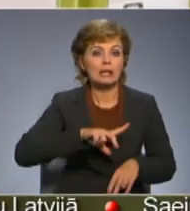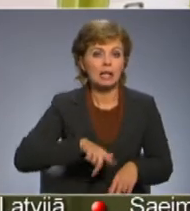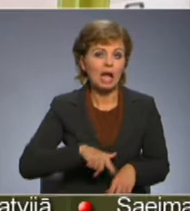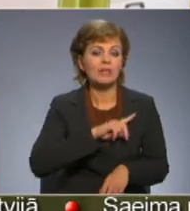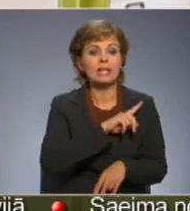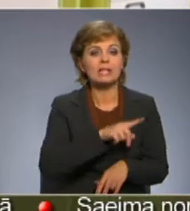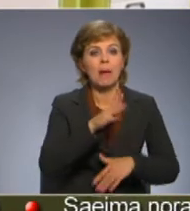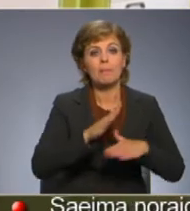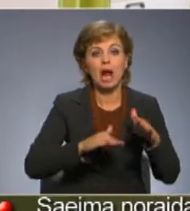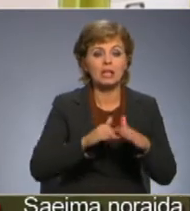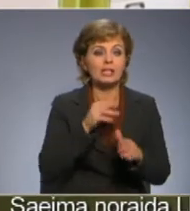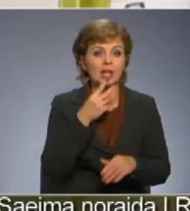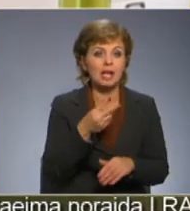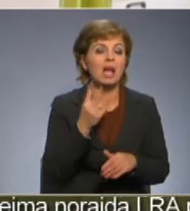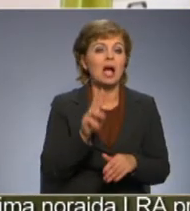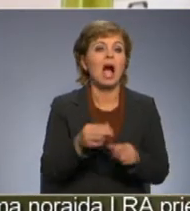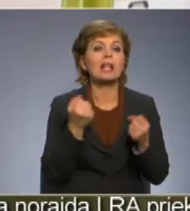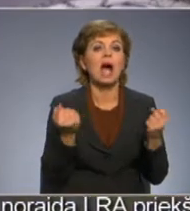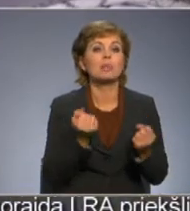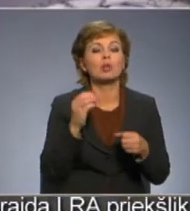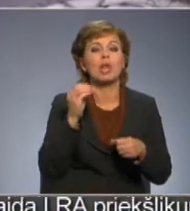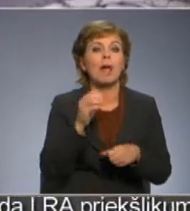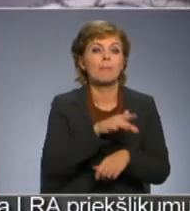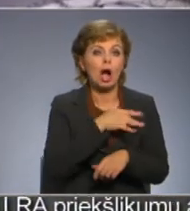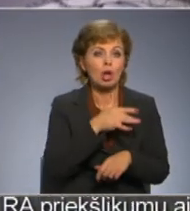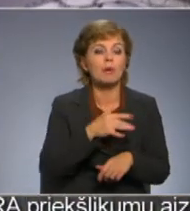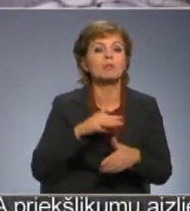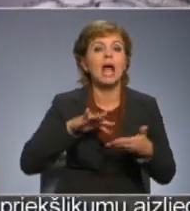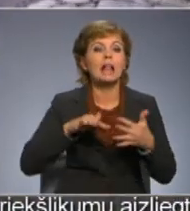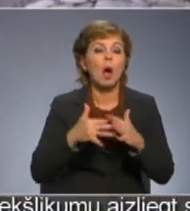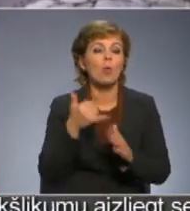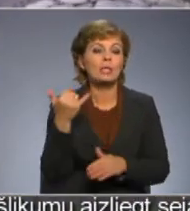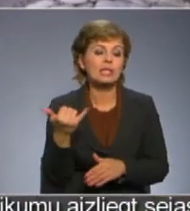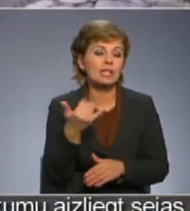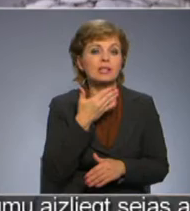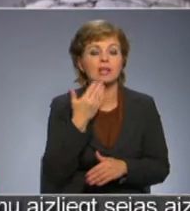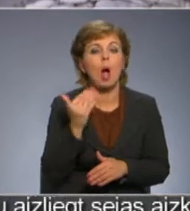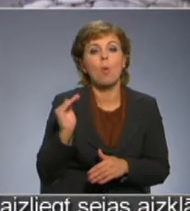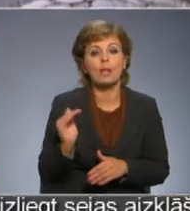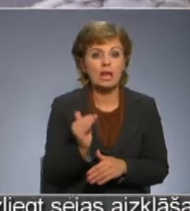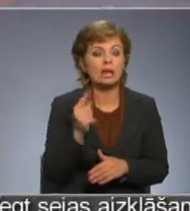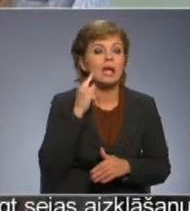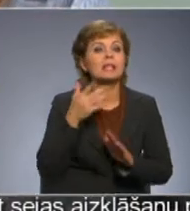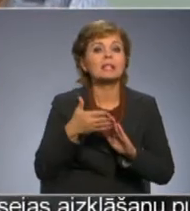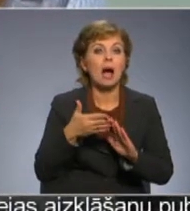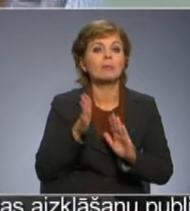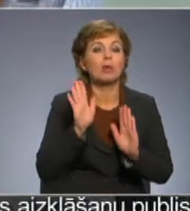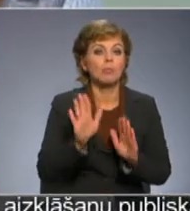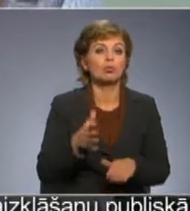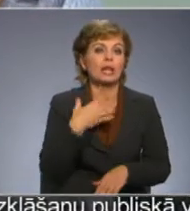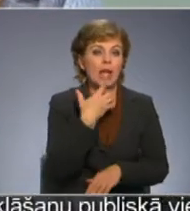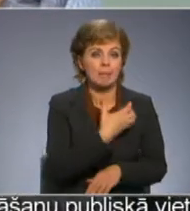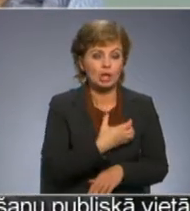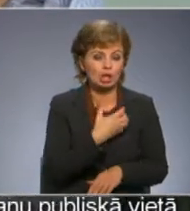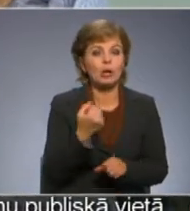iespējams praktiski redzēt, kā darbojas e-pakalpojumi. Un lai gan laukos interesi par tiem nav liela, sapratne, ka tas būs